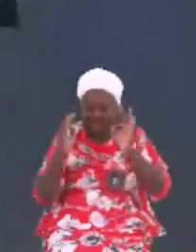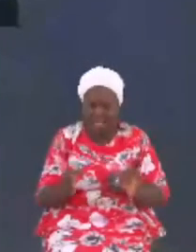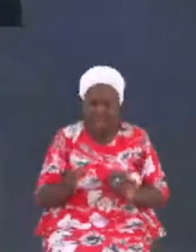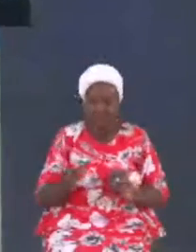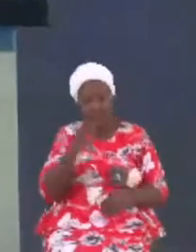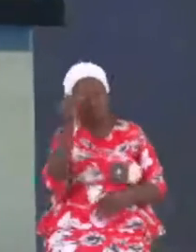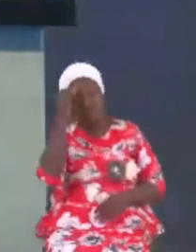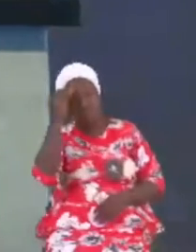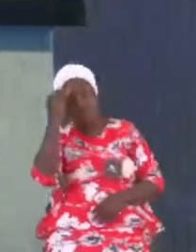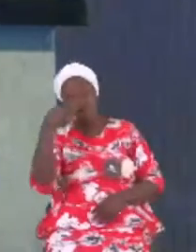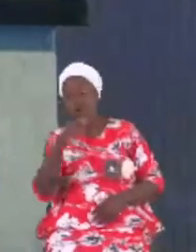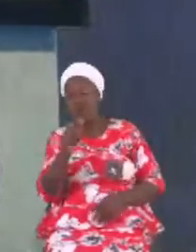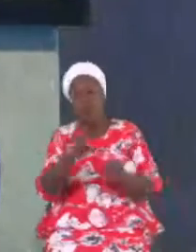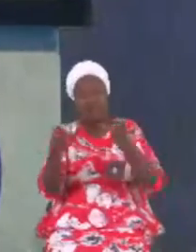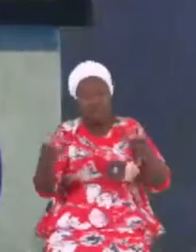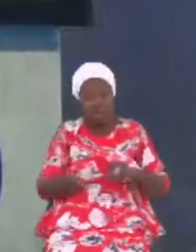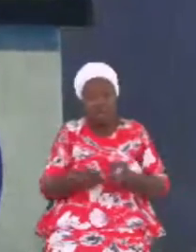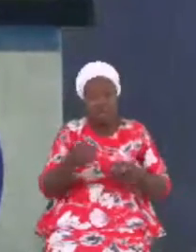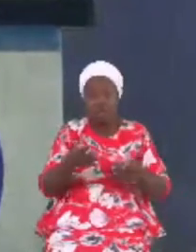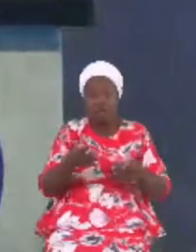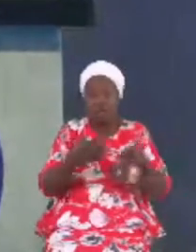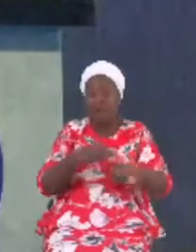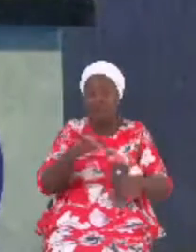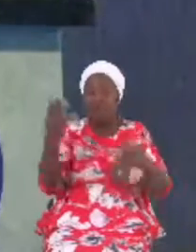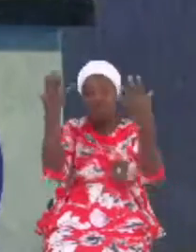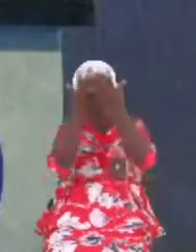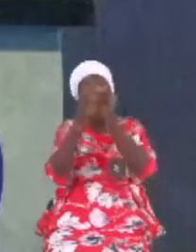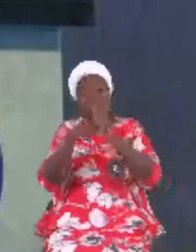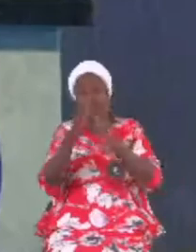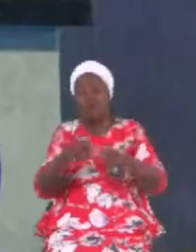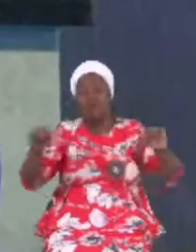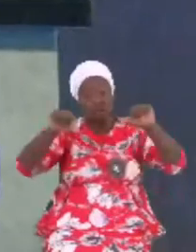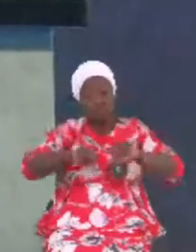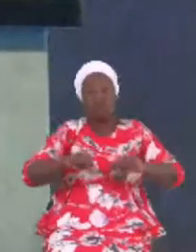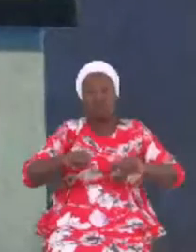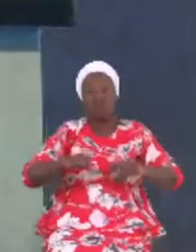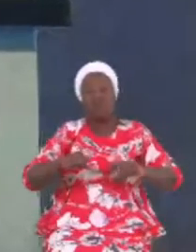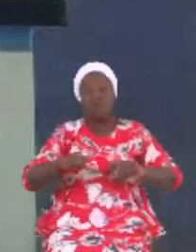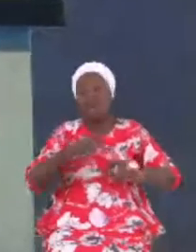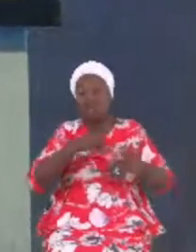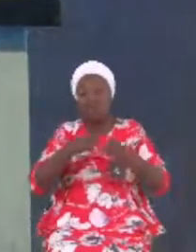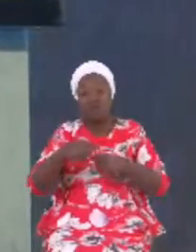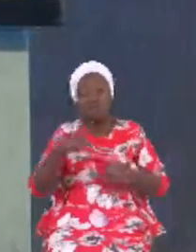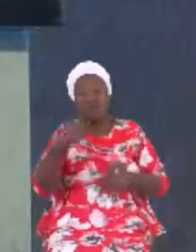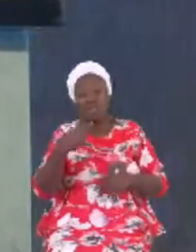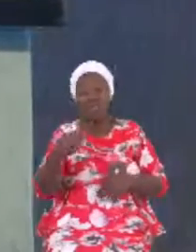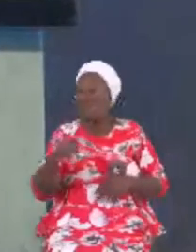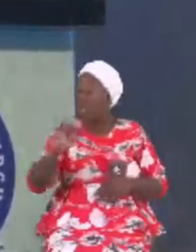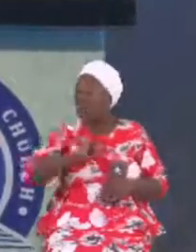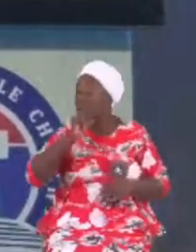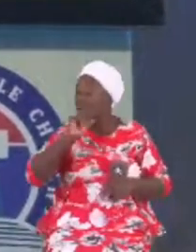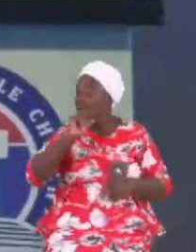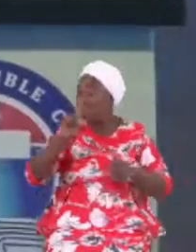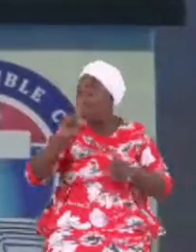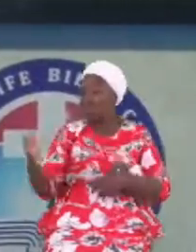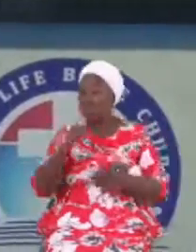décision, c'est un lieu, il y a un lieu de mort, de ténèbres, de condamnation. Tu dis, non, je n'irai pas